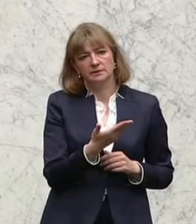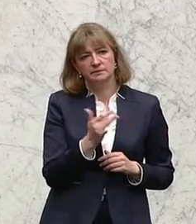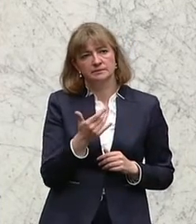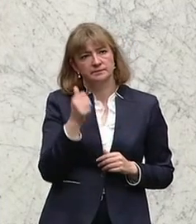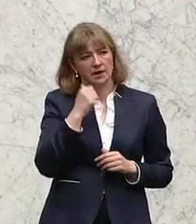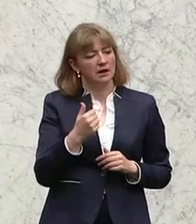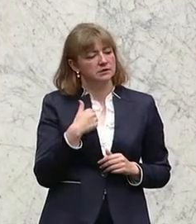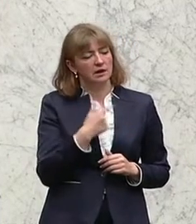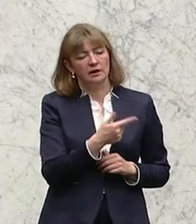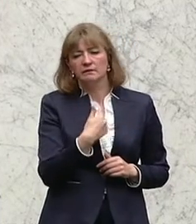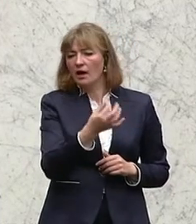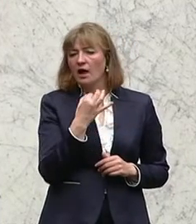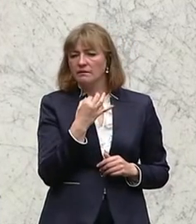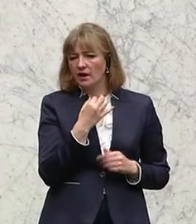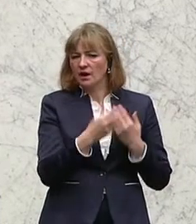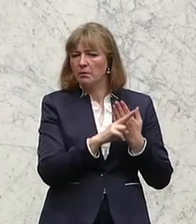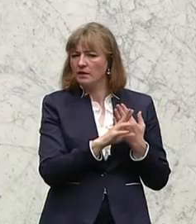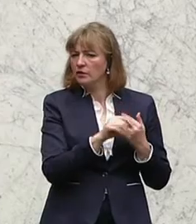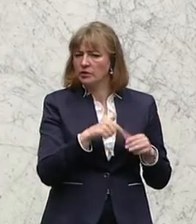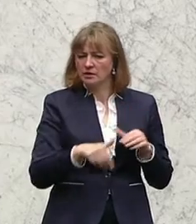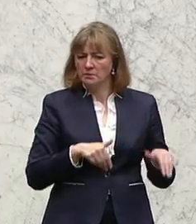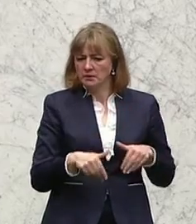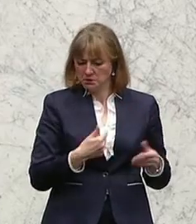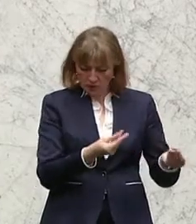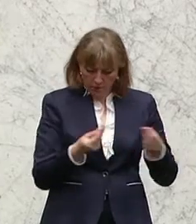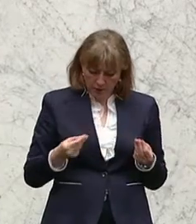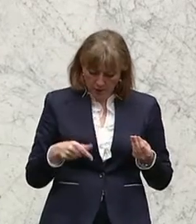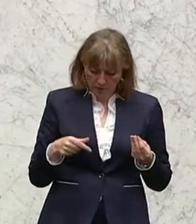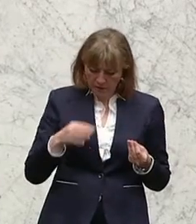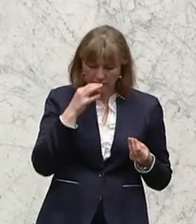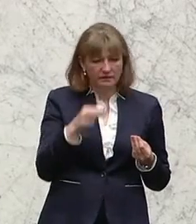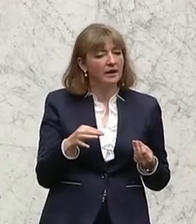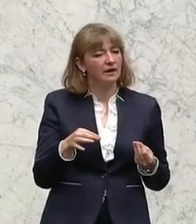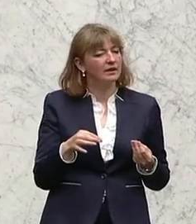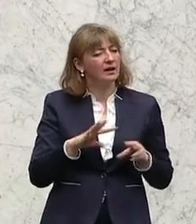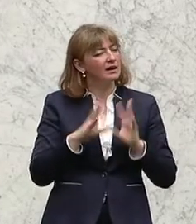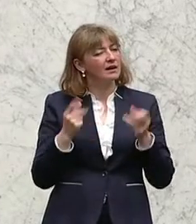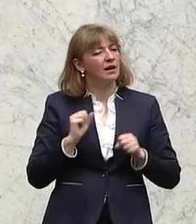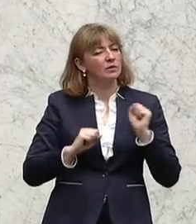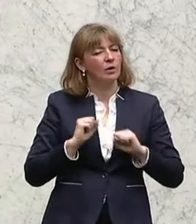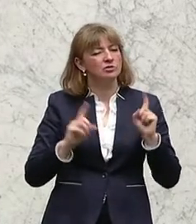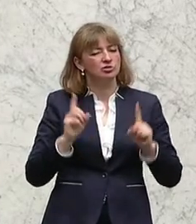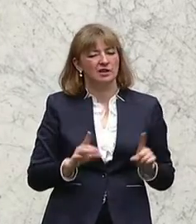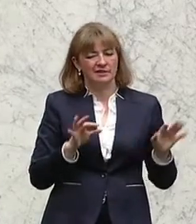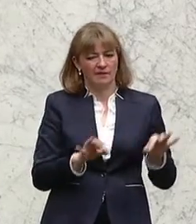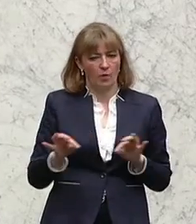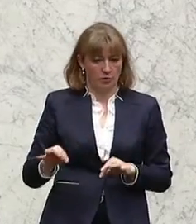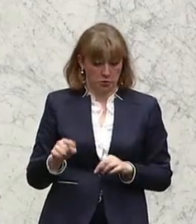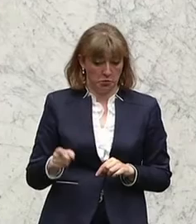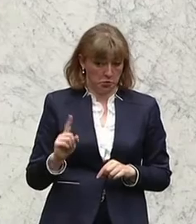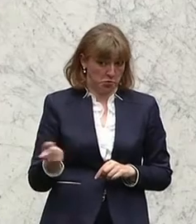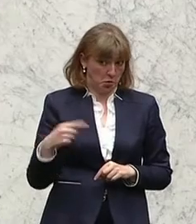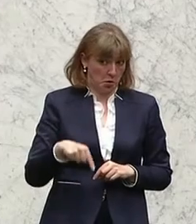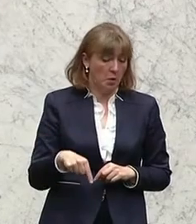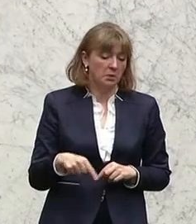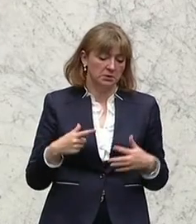eine Anfragebeantwortung vom Herrn Innenminister bekommen zur Frage dieser gesamten Notstandsverordnung, die ja jetzt kommen soll. Und wir